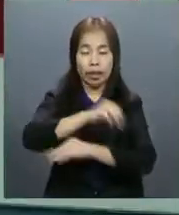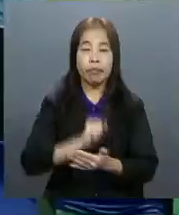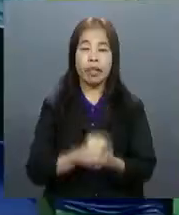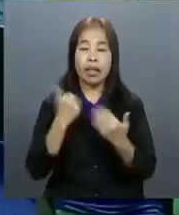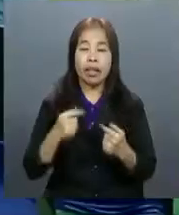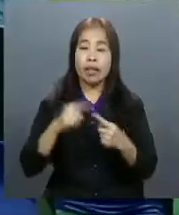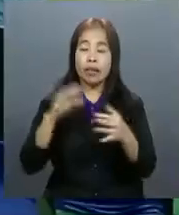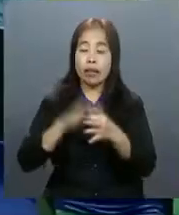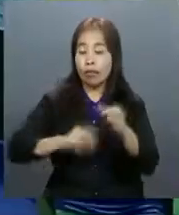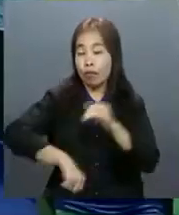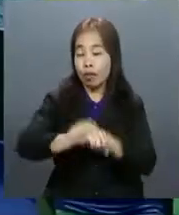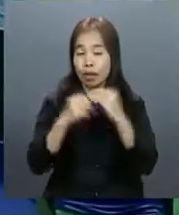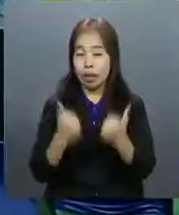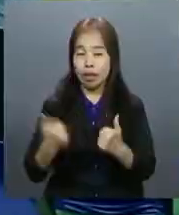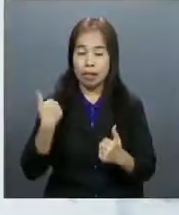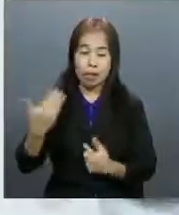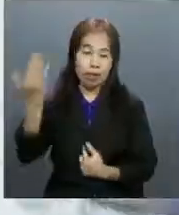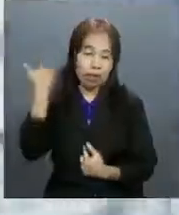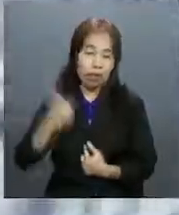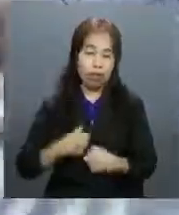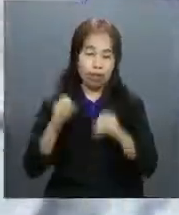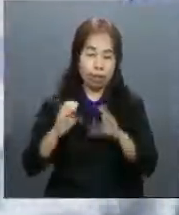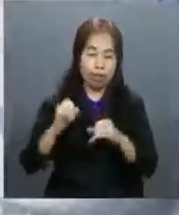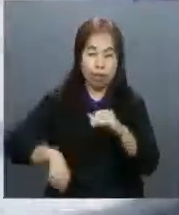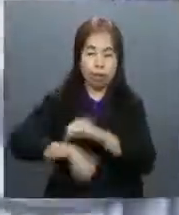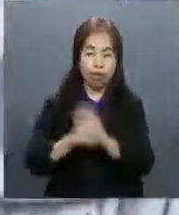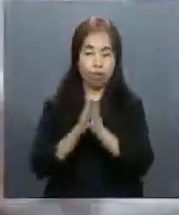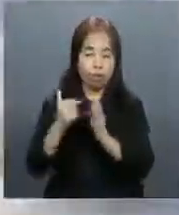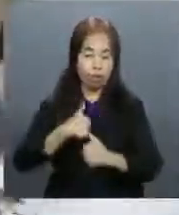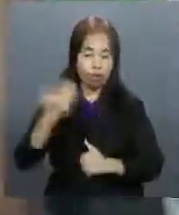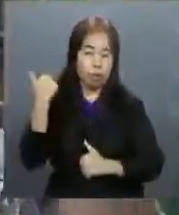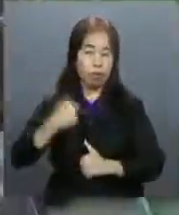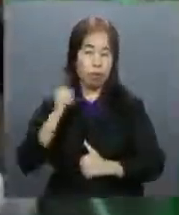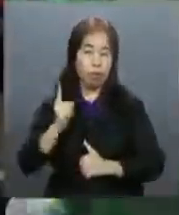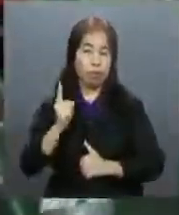ดนี้มีปูปิสอดีตกุนซือฟุตซอลทีมชาติไทยคุมทีมนะครับ